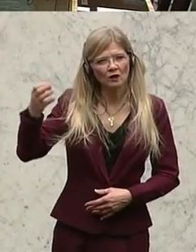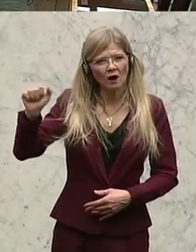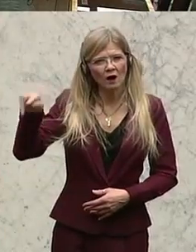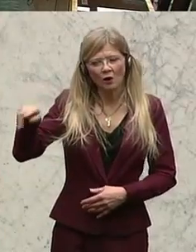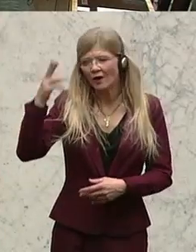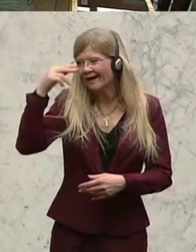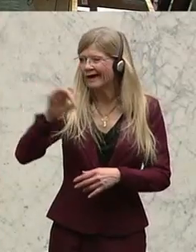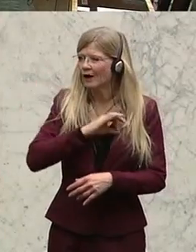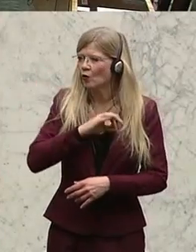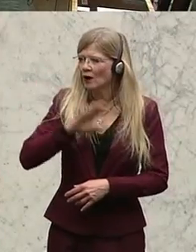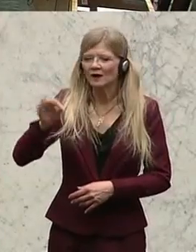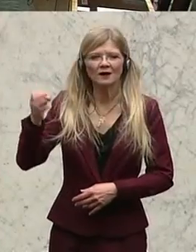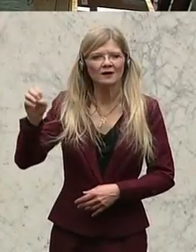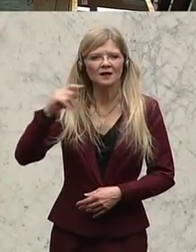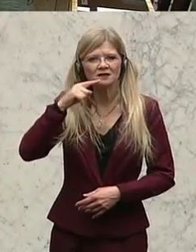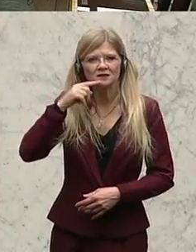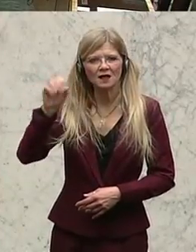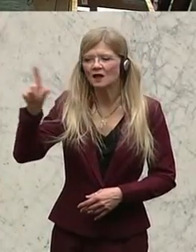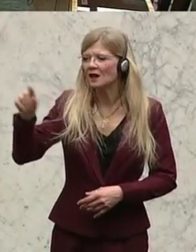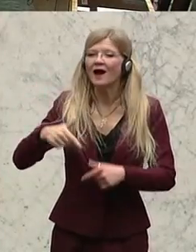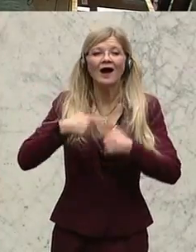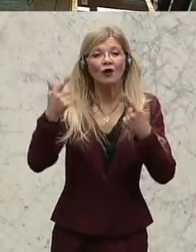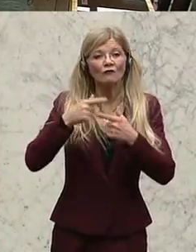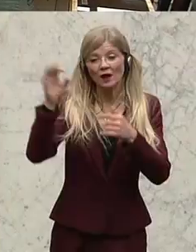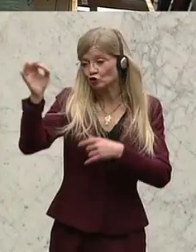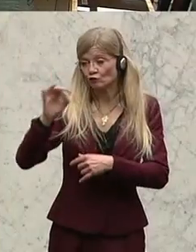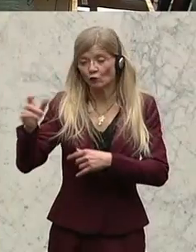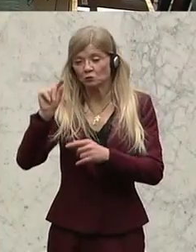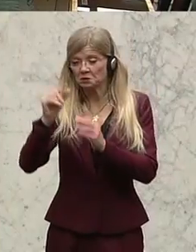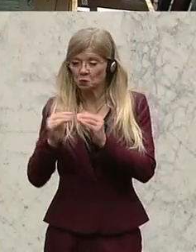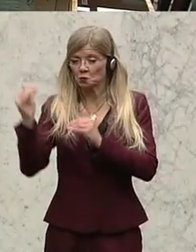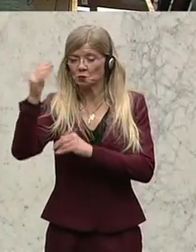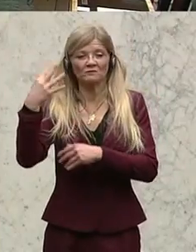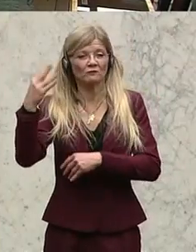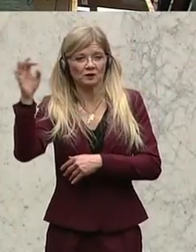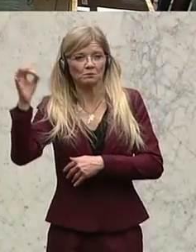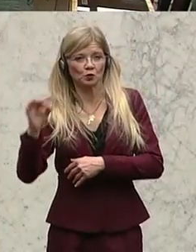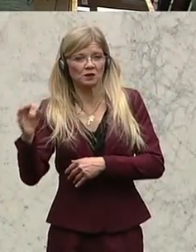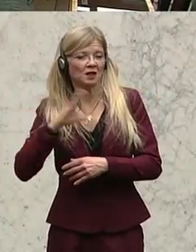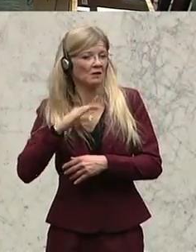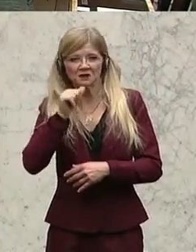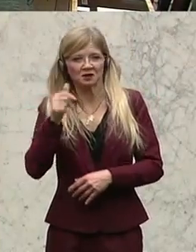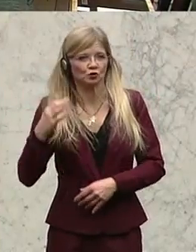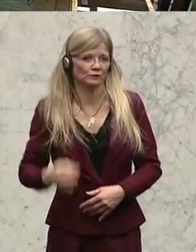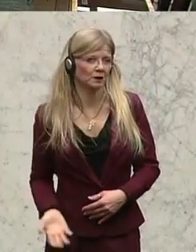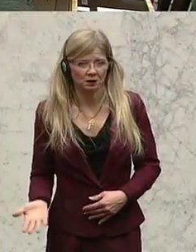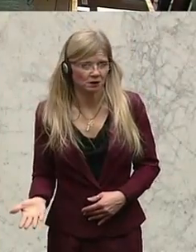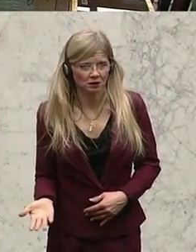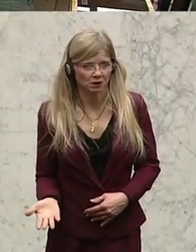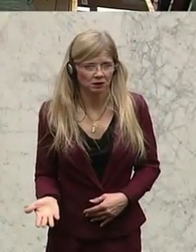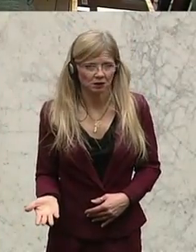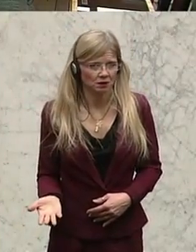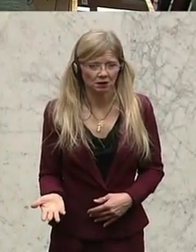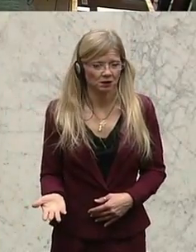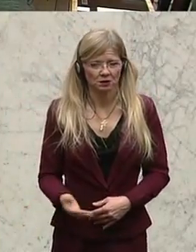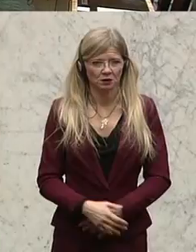Die Aufklärungsquote ist zwar etwas gestiegen, liegt bei ca. 44%, aber zufriedenstellend ist das